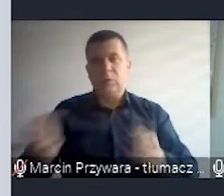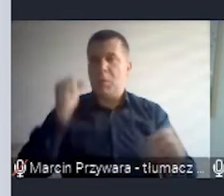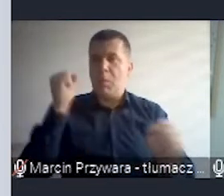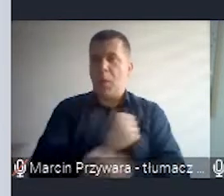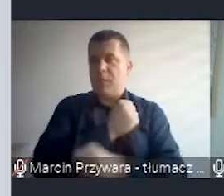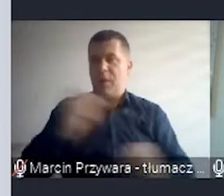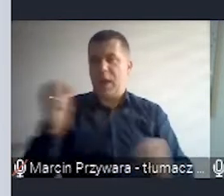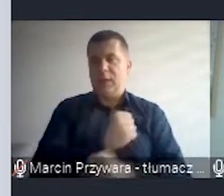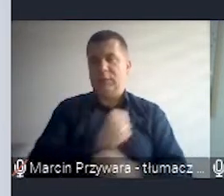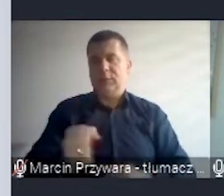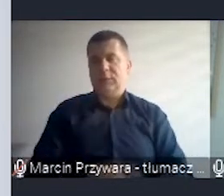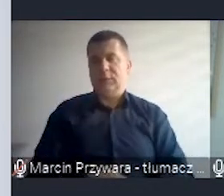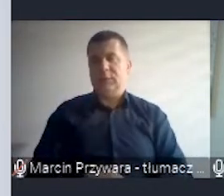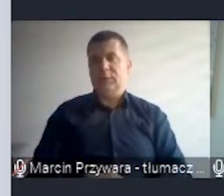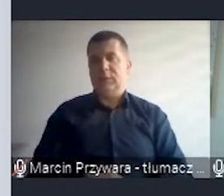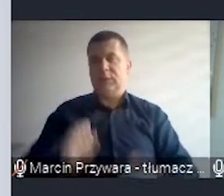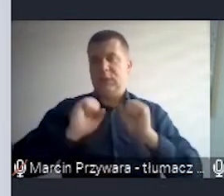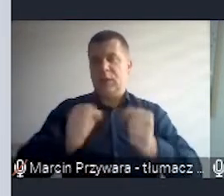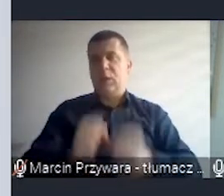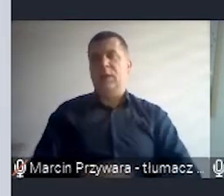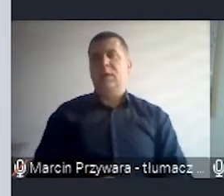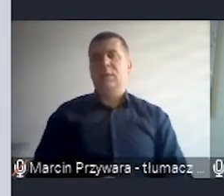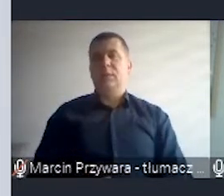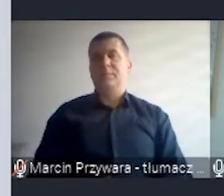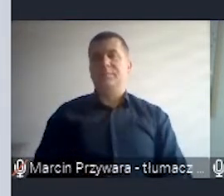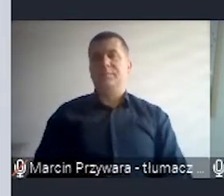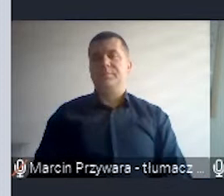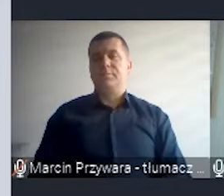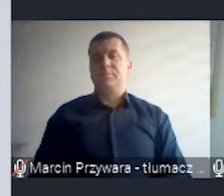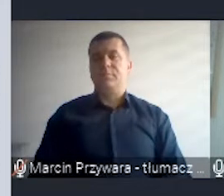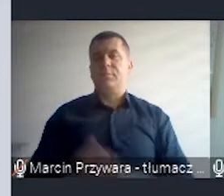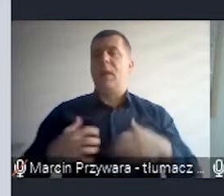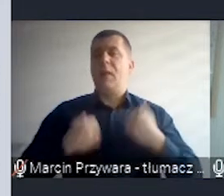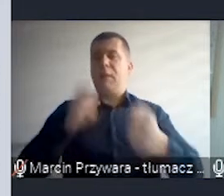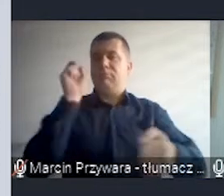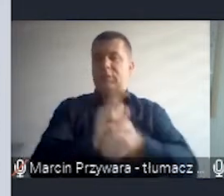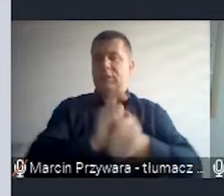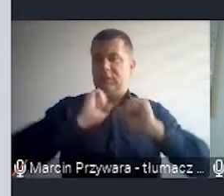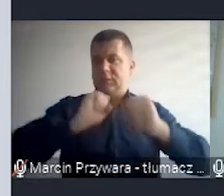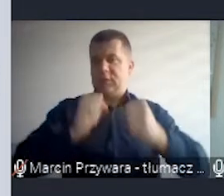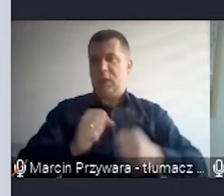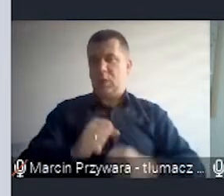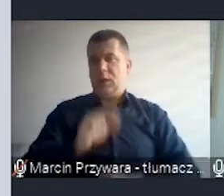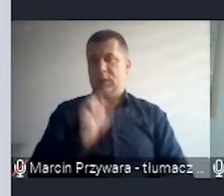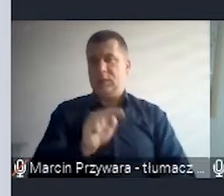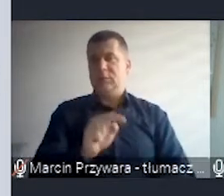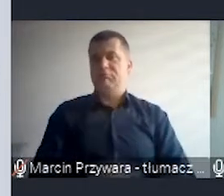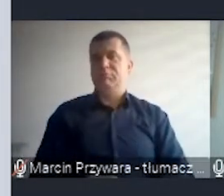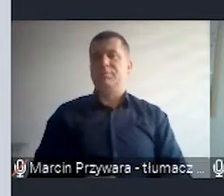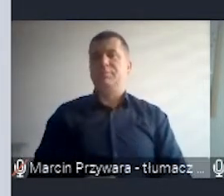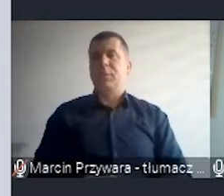poważnymi bardzo działaniami. I teraz, żeby przeciwdziałać temu